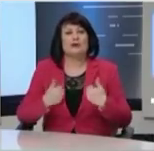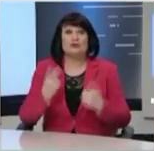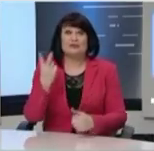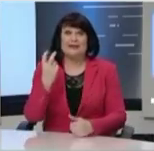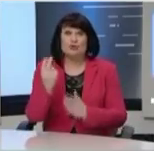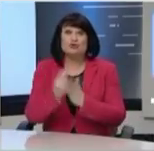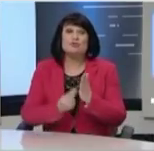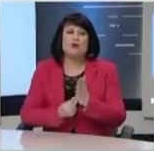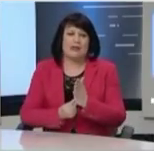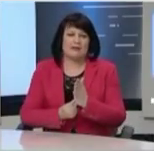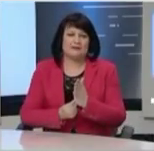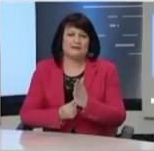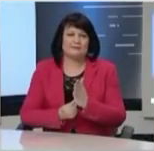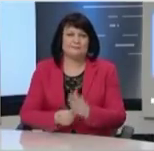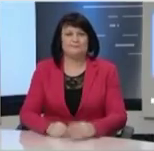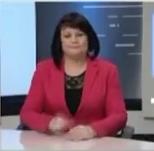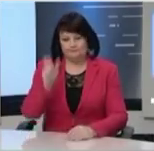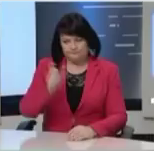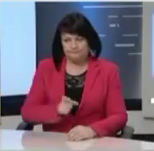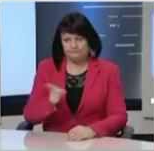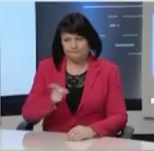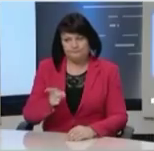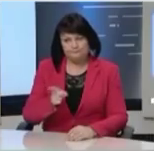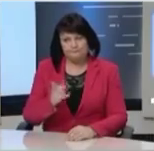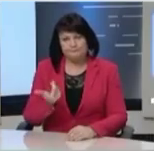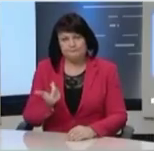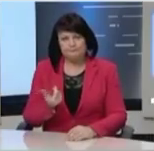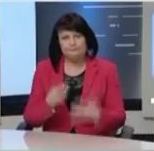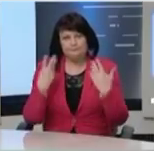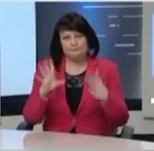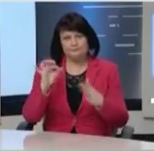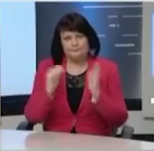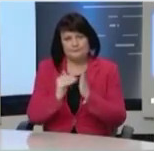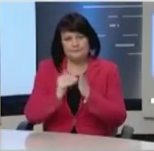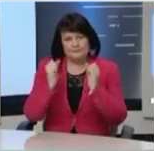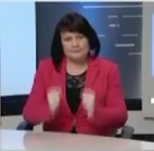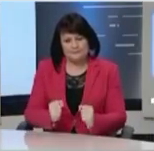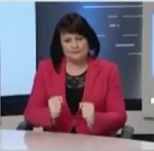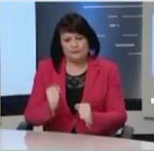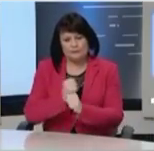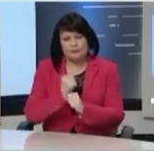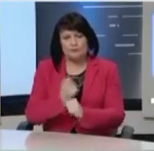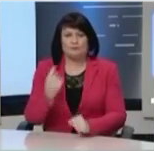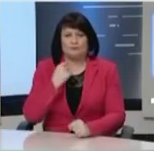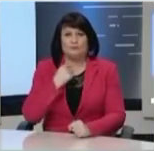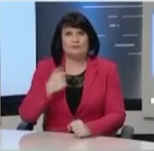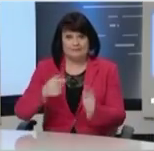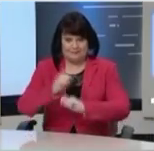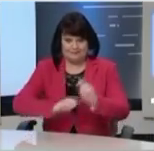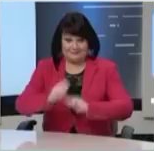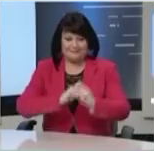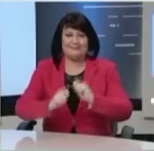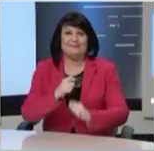20 μονάδες. Εσείς χάσατε 850.000 θέσεις εργασίας, εμείς